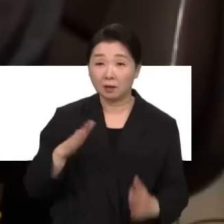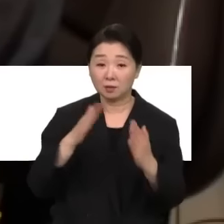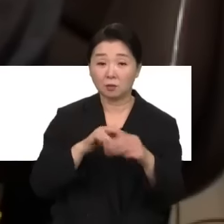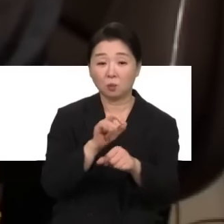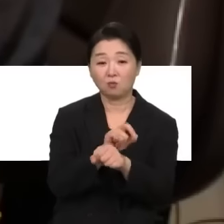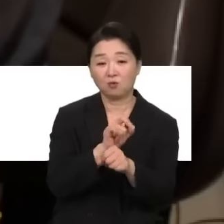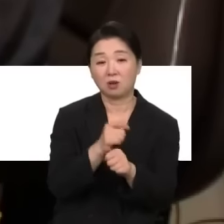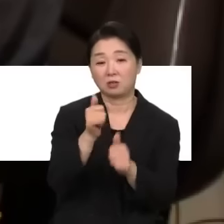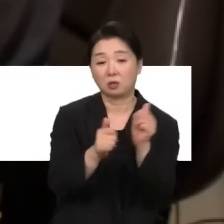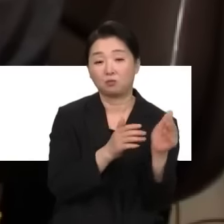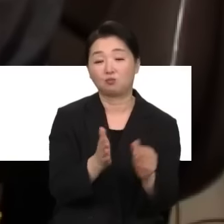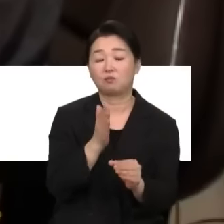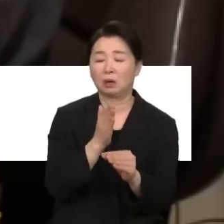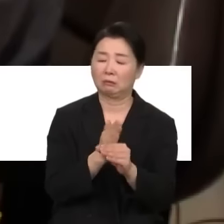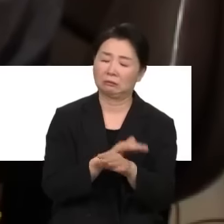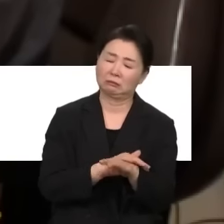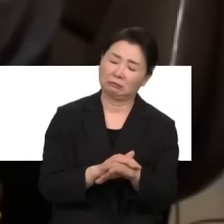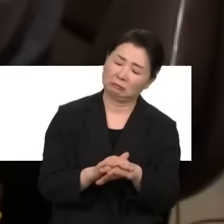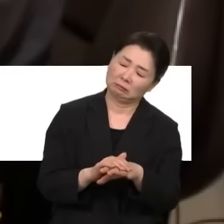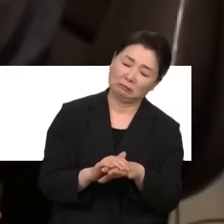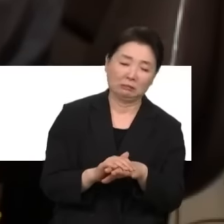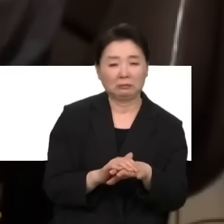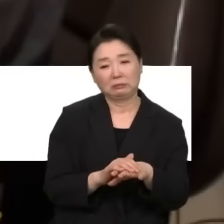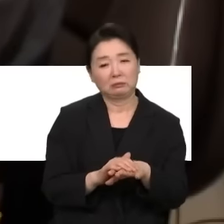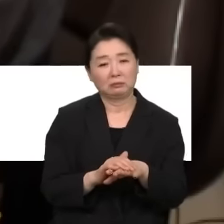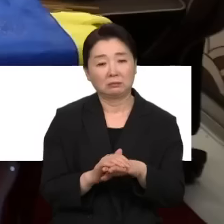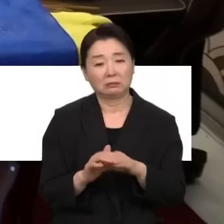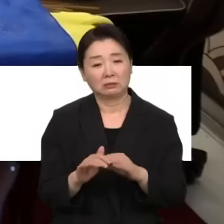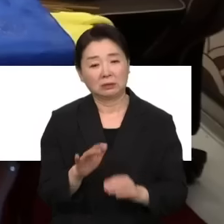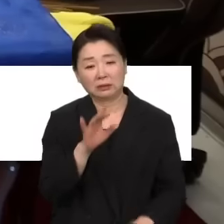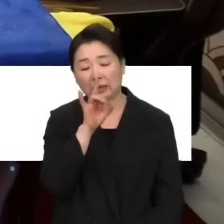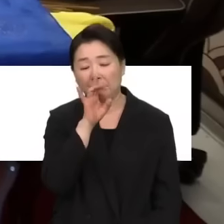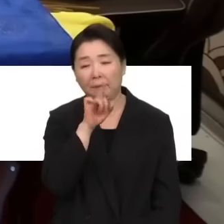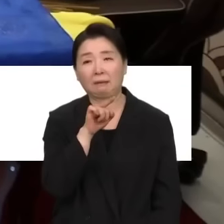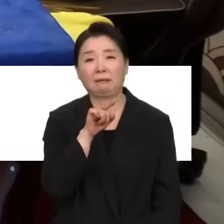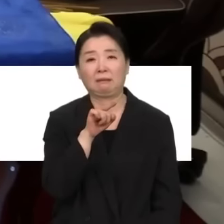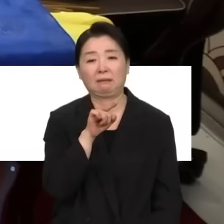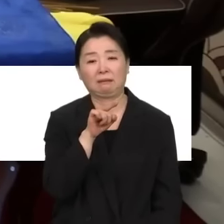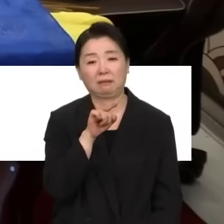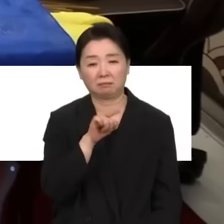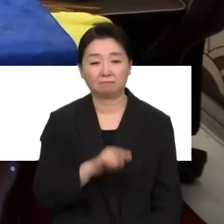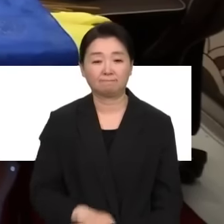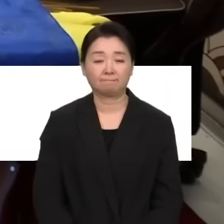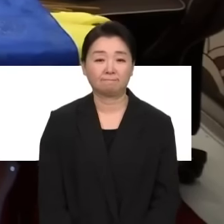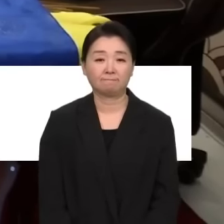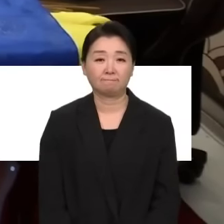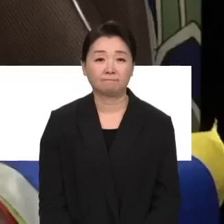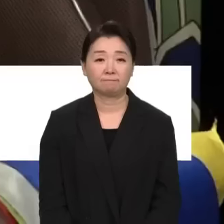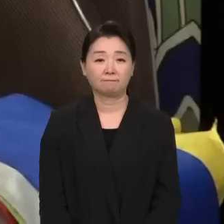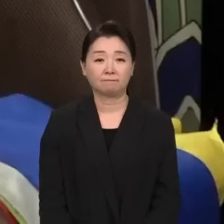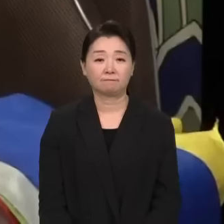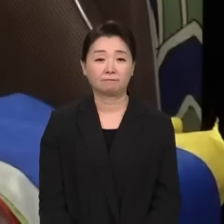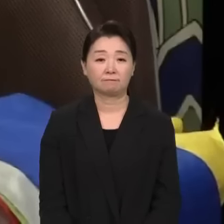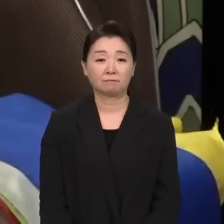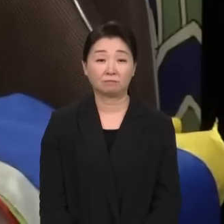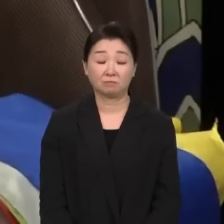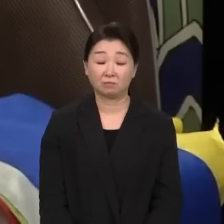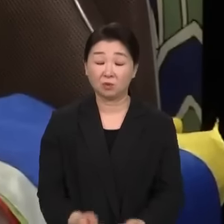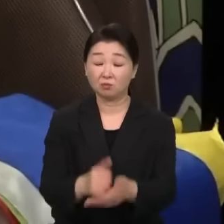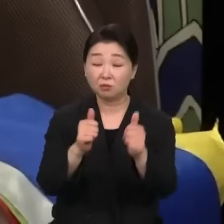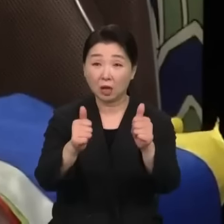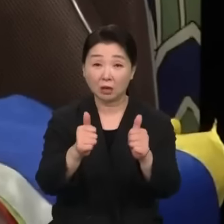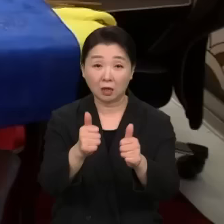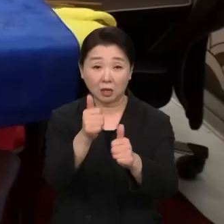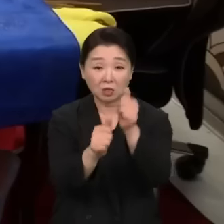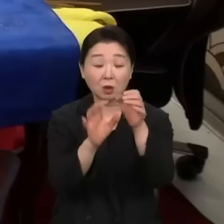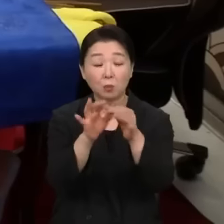저 공무원 시험 공부하고 있는데 잘 안 돼가지고. 무당이 시험